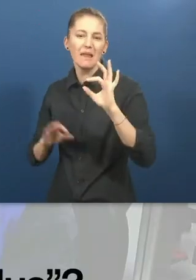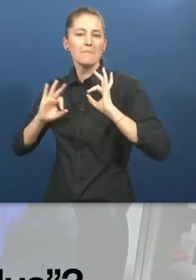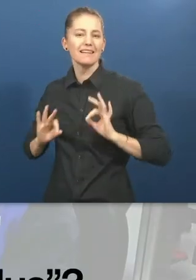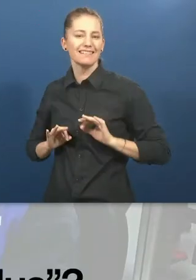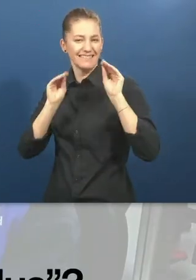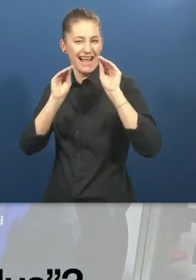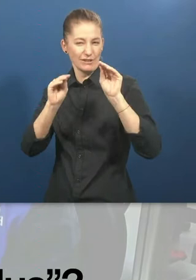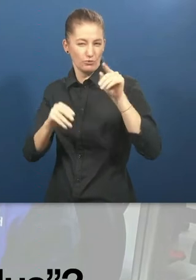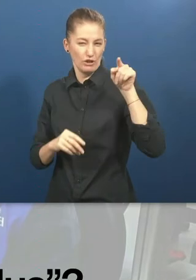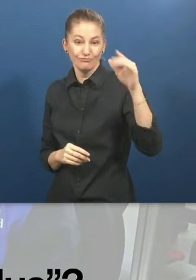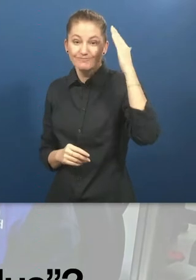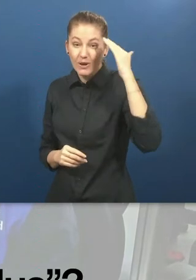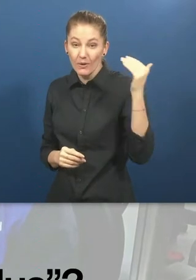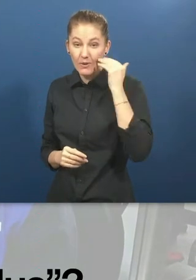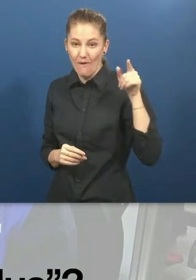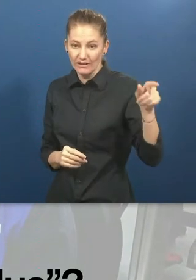for JobPlus?